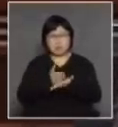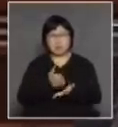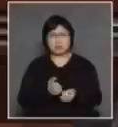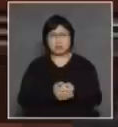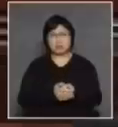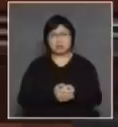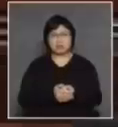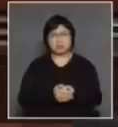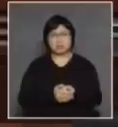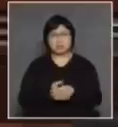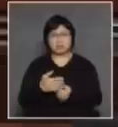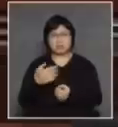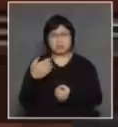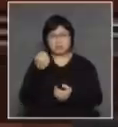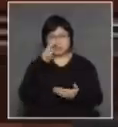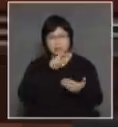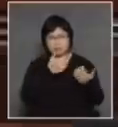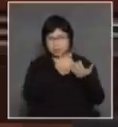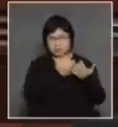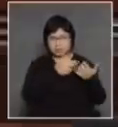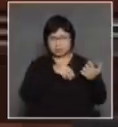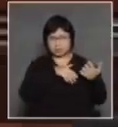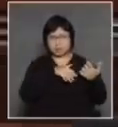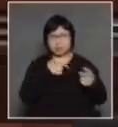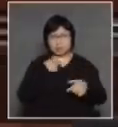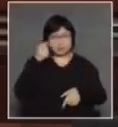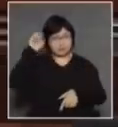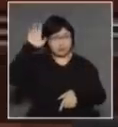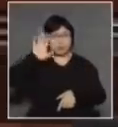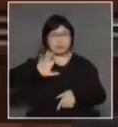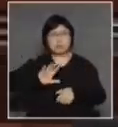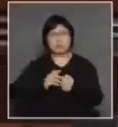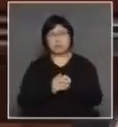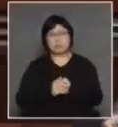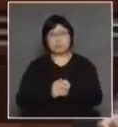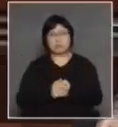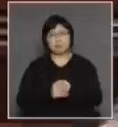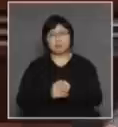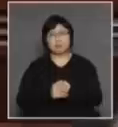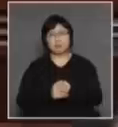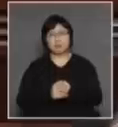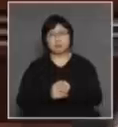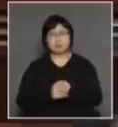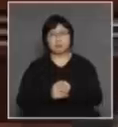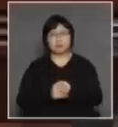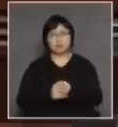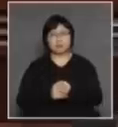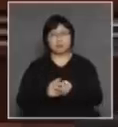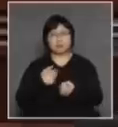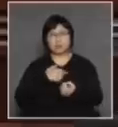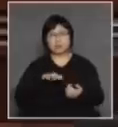主席，我們又看看那些數字，不是我作出來的，主席在我們現